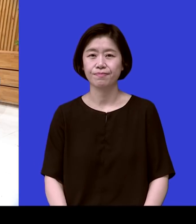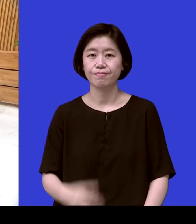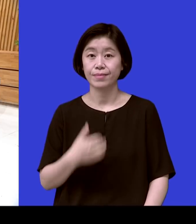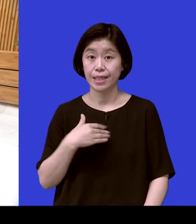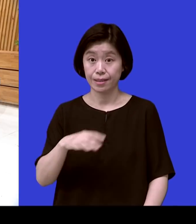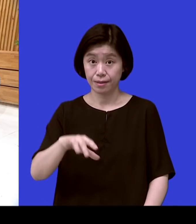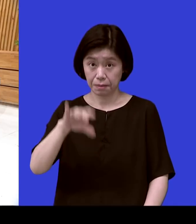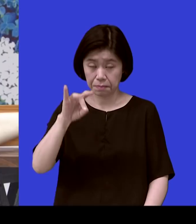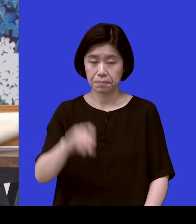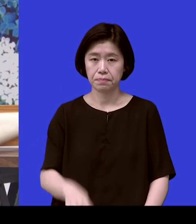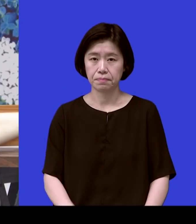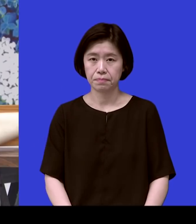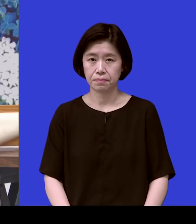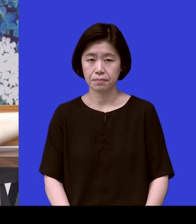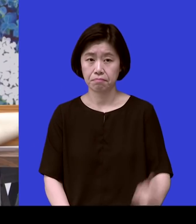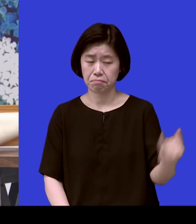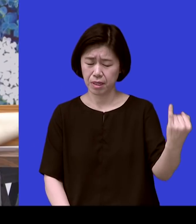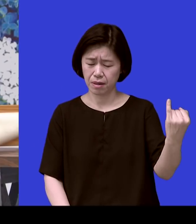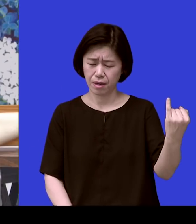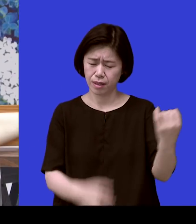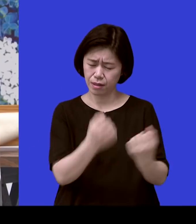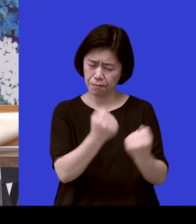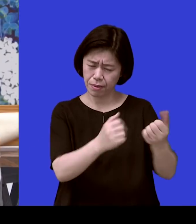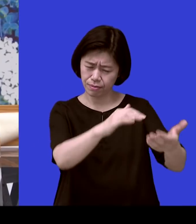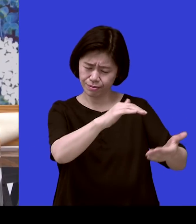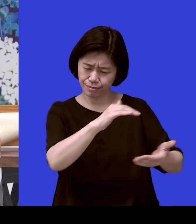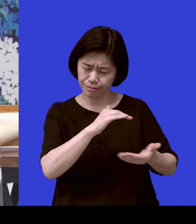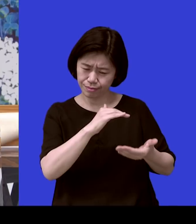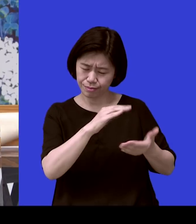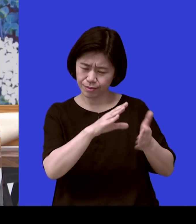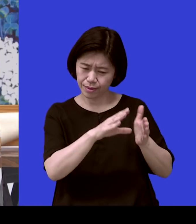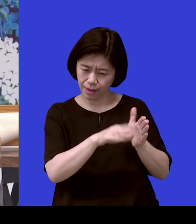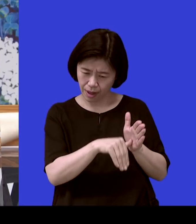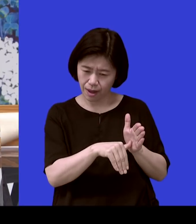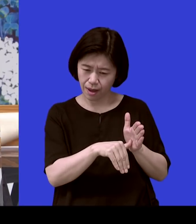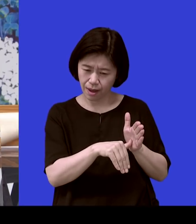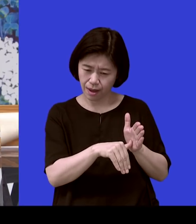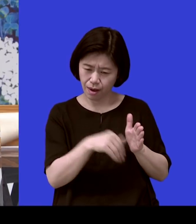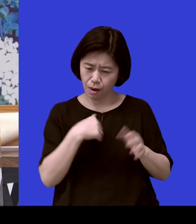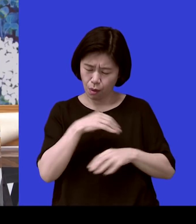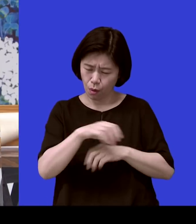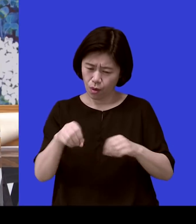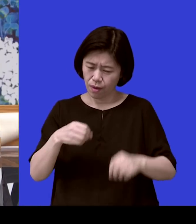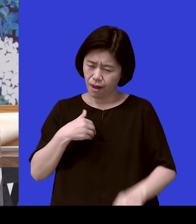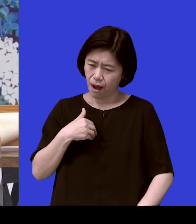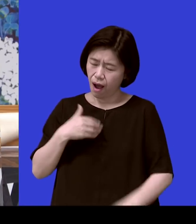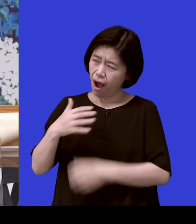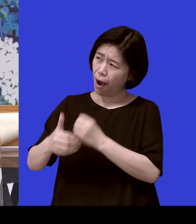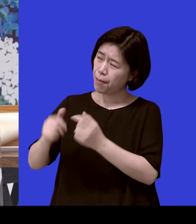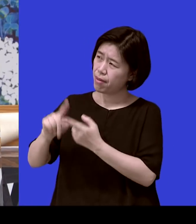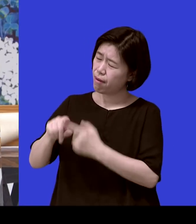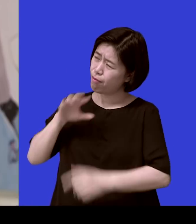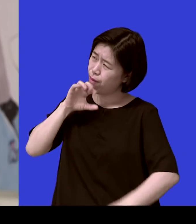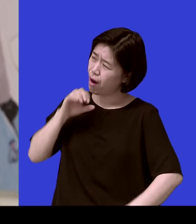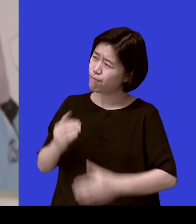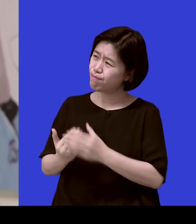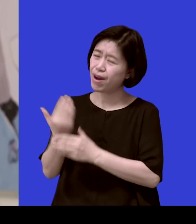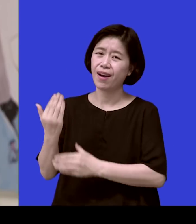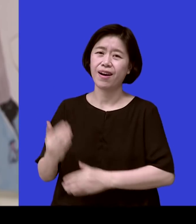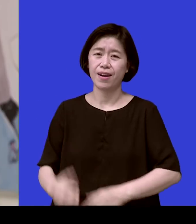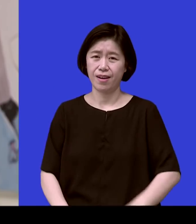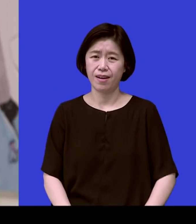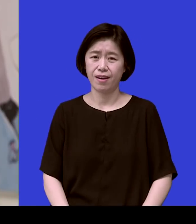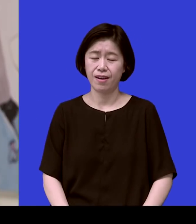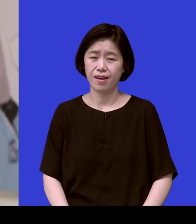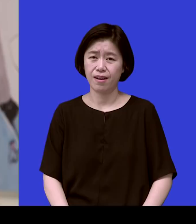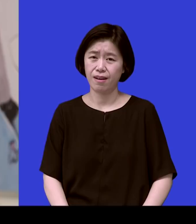이야기를 듣는데 사모님 이야기인데 오히려 제가 더 원망스럽더라고요. 너무한 거 아니시냐.